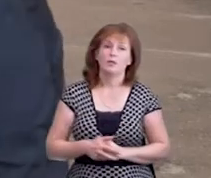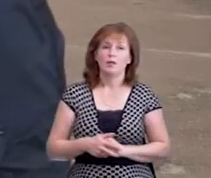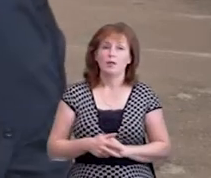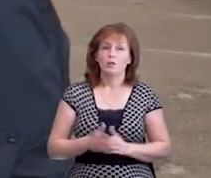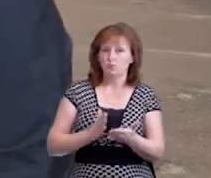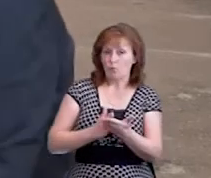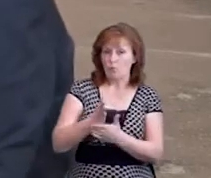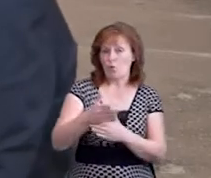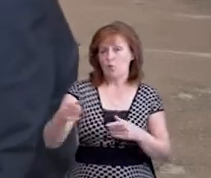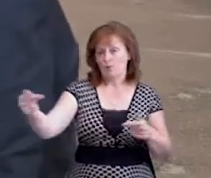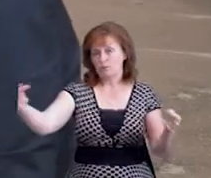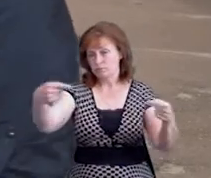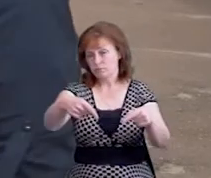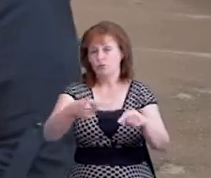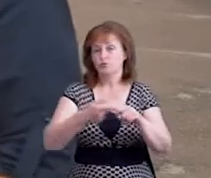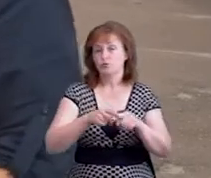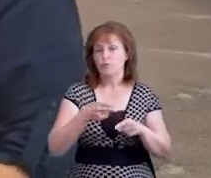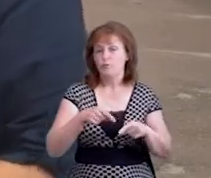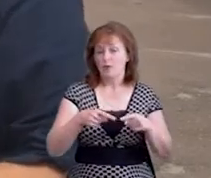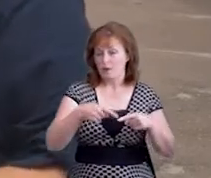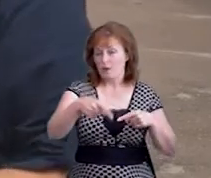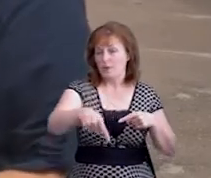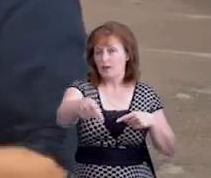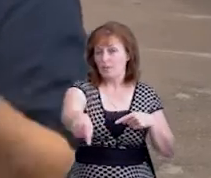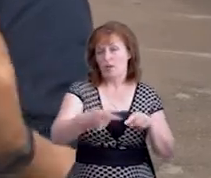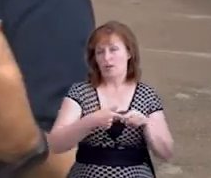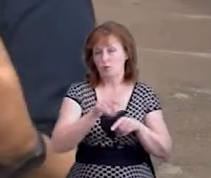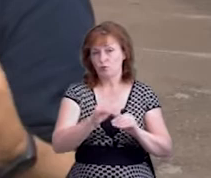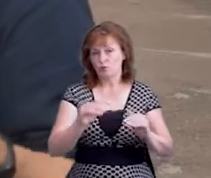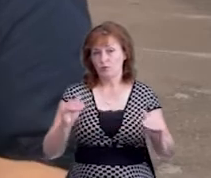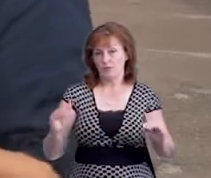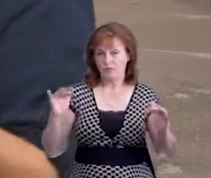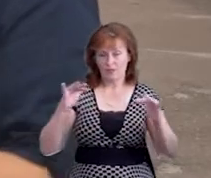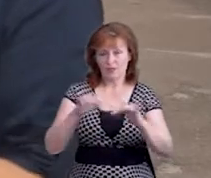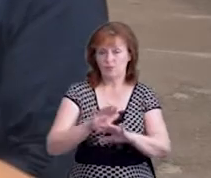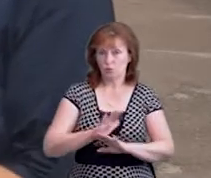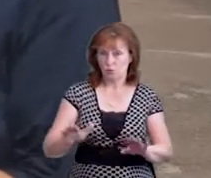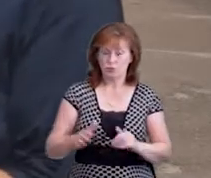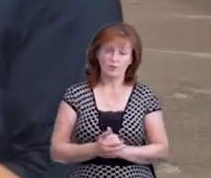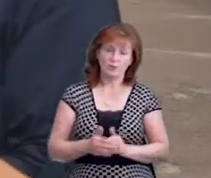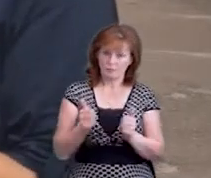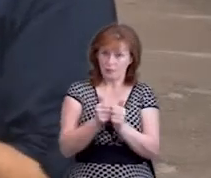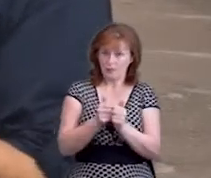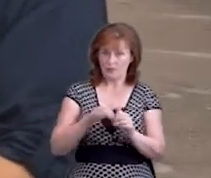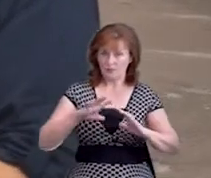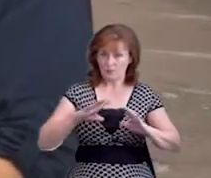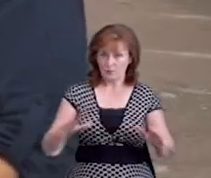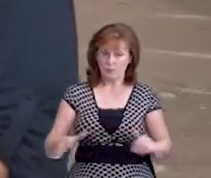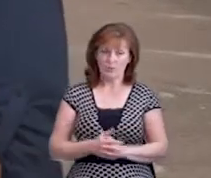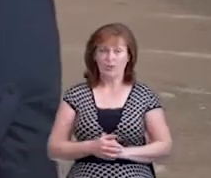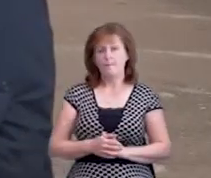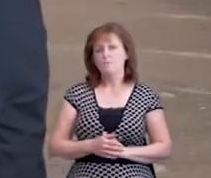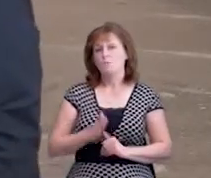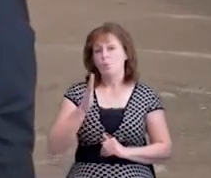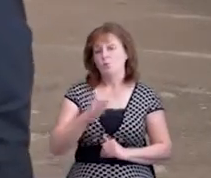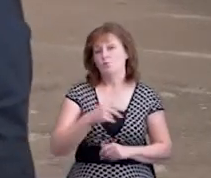для того, щоб був інтервал, коли діти заходять до навчального закладу, щоб не було скупчення. Працівників будемо